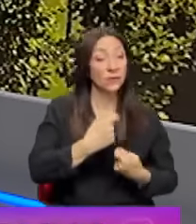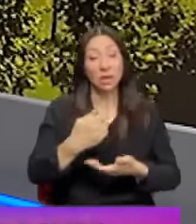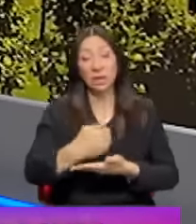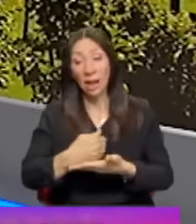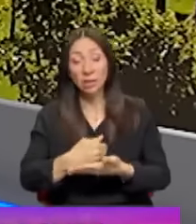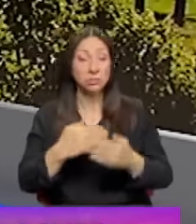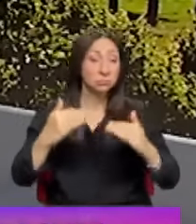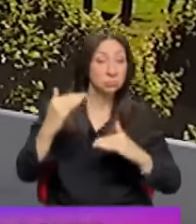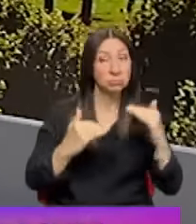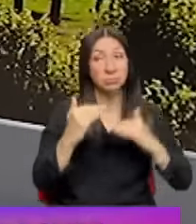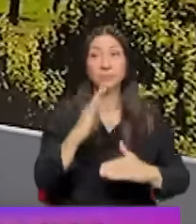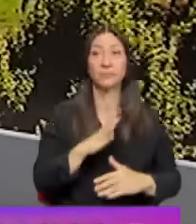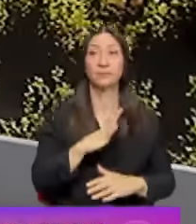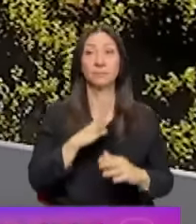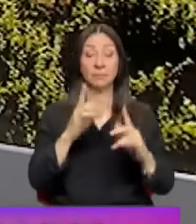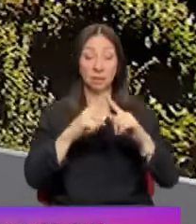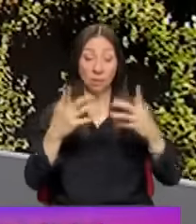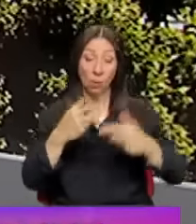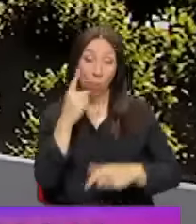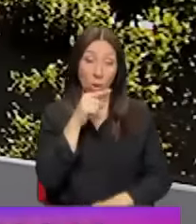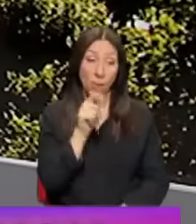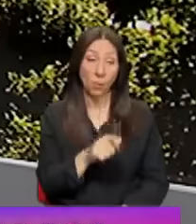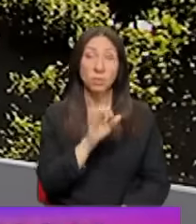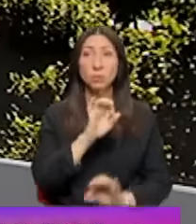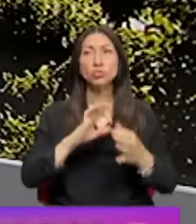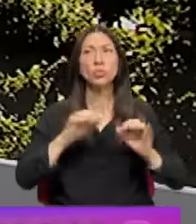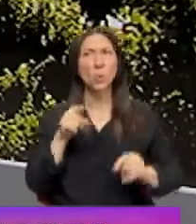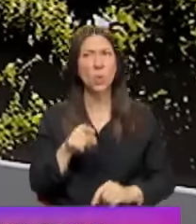hesap yapıyorlar. Tam cümle bu. O